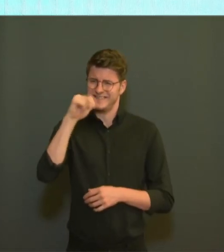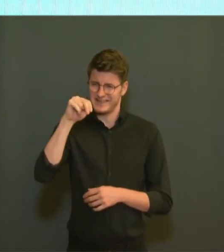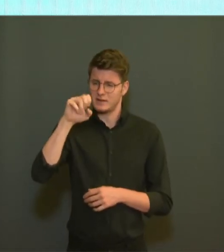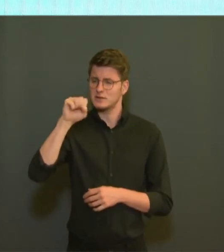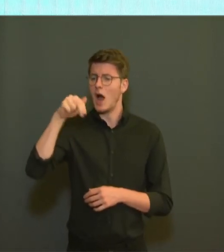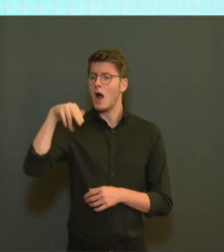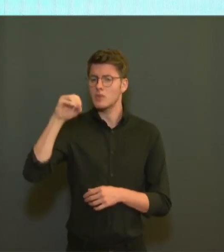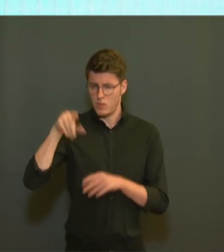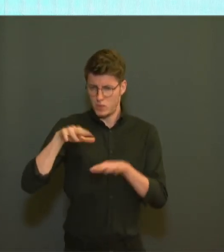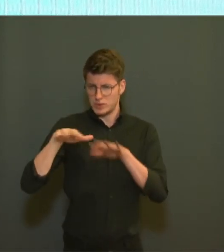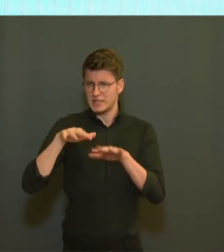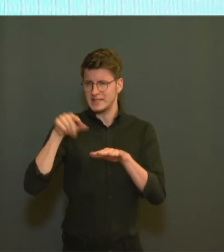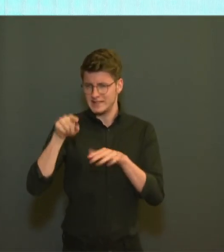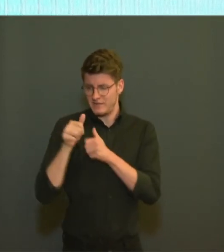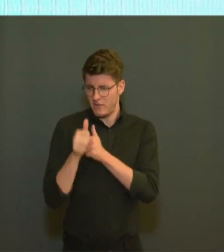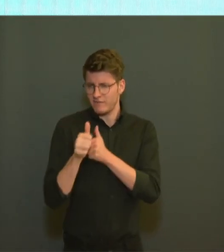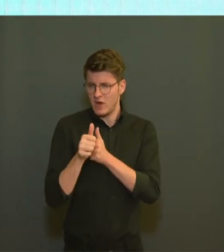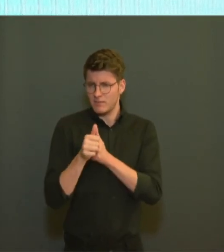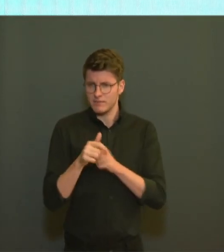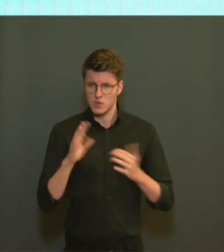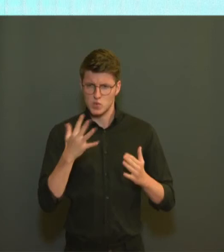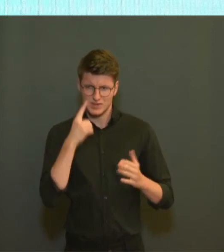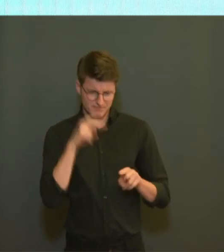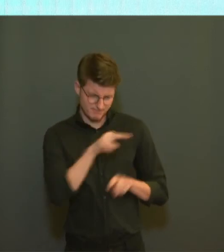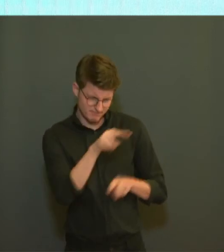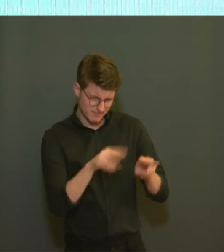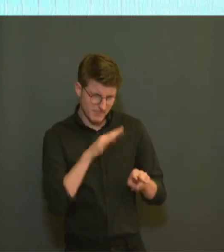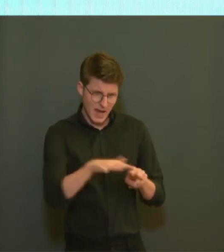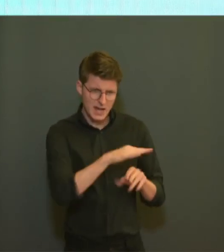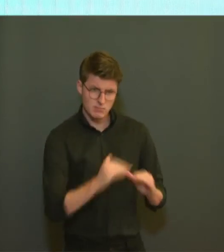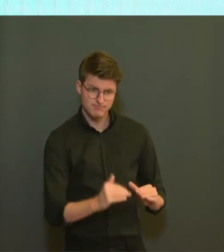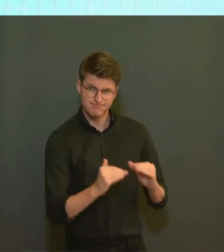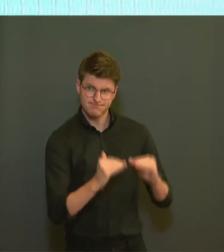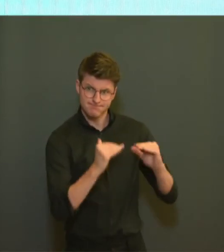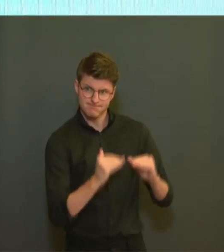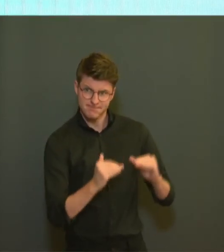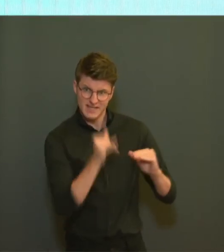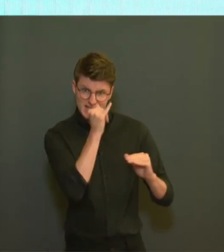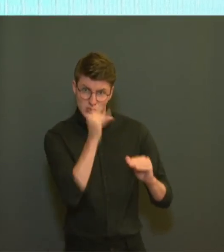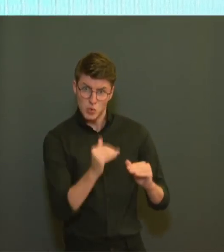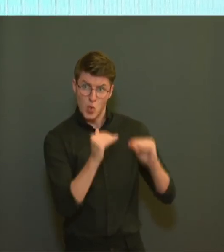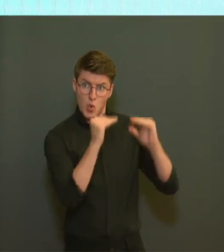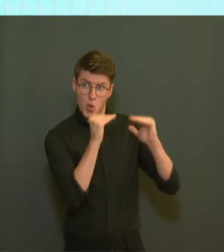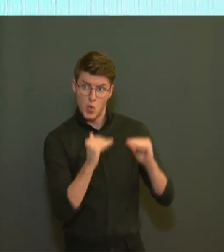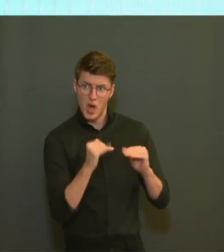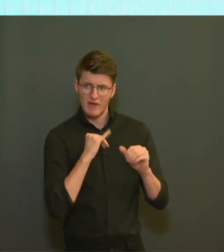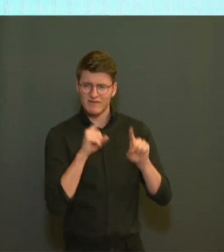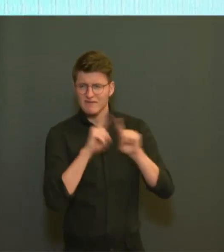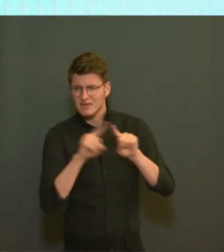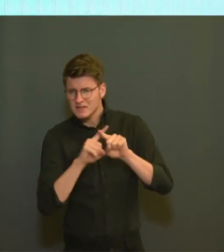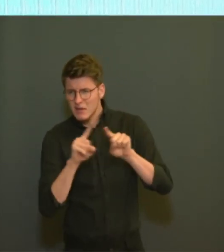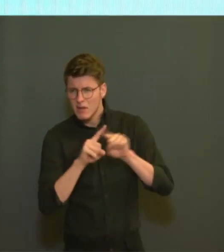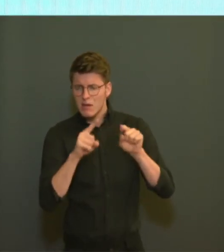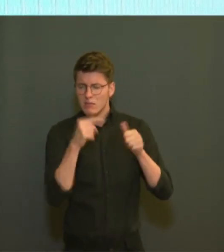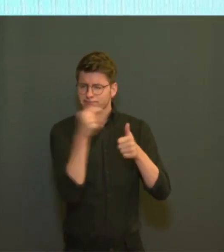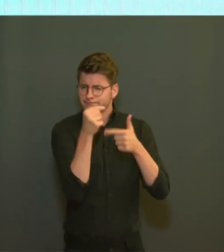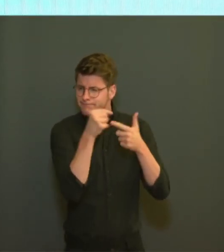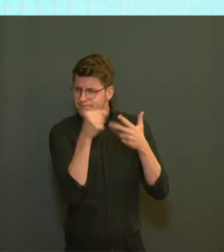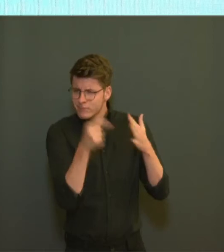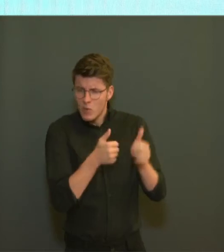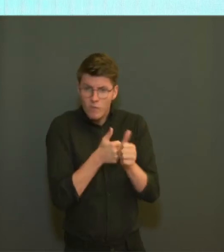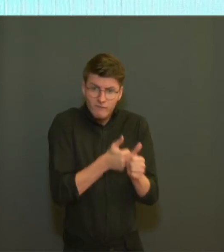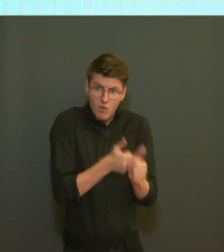wordt rekening gehouden met verschillende parameters die geanalyseerd worden door de Risk Assessment Groep, of RAG.